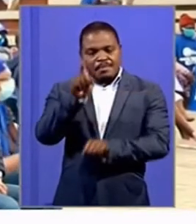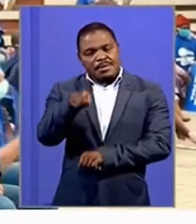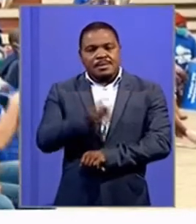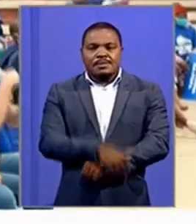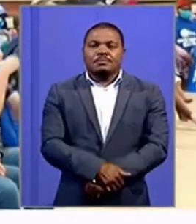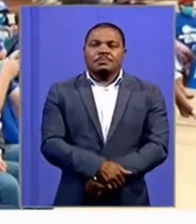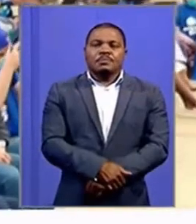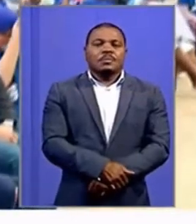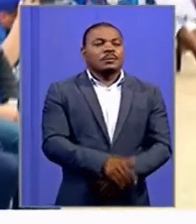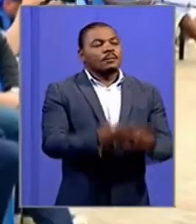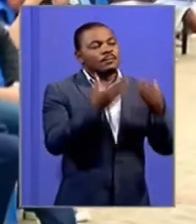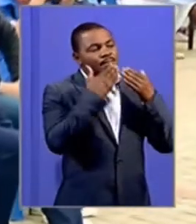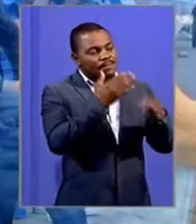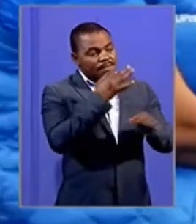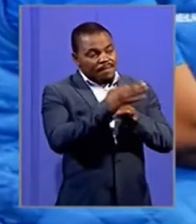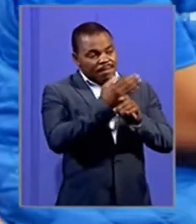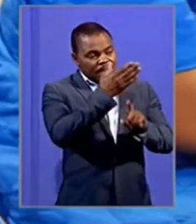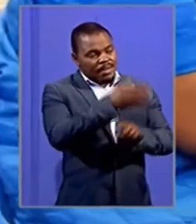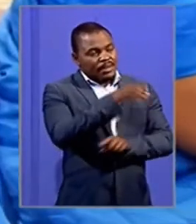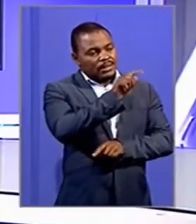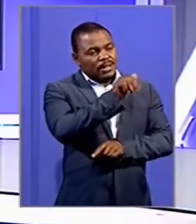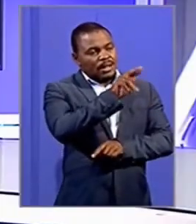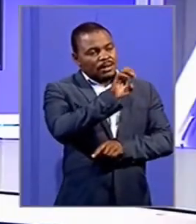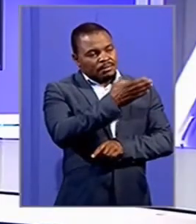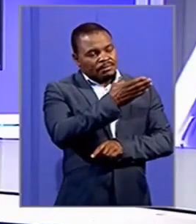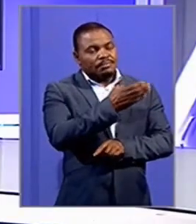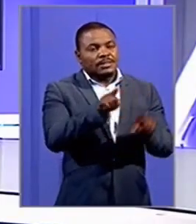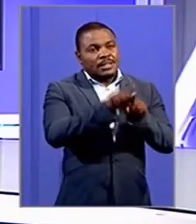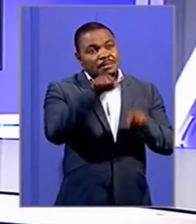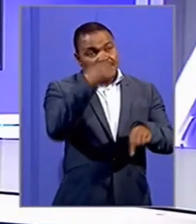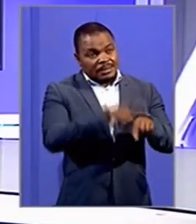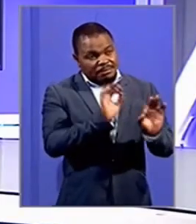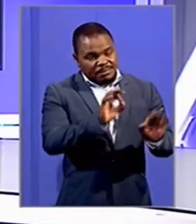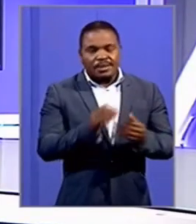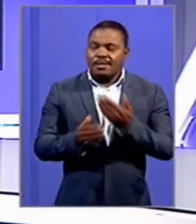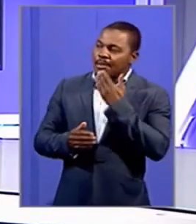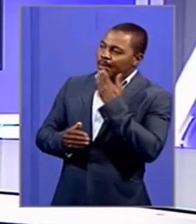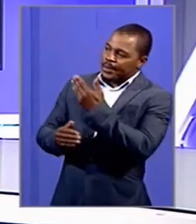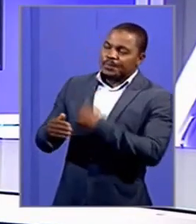re a leboga Rre Tselane le ka moso raitso go lebogileng.